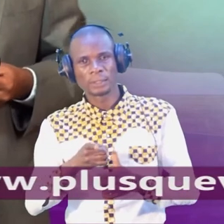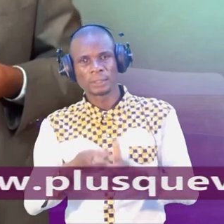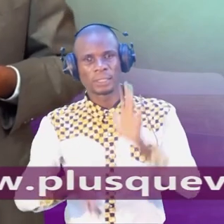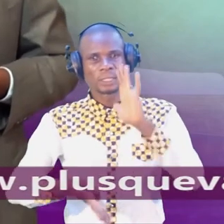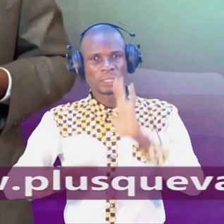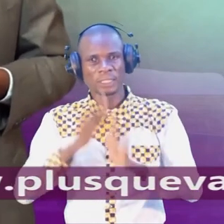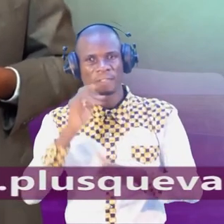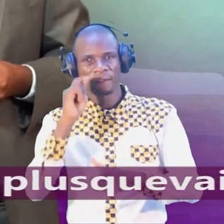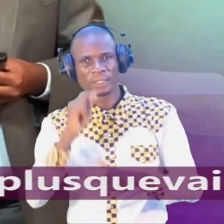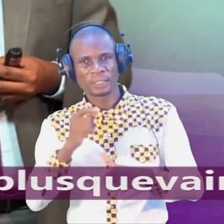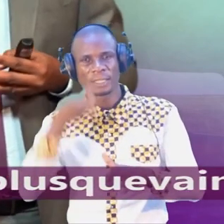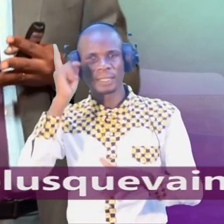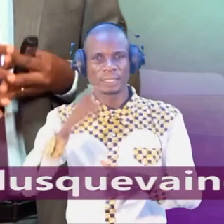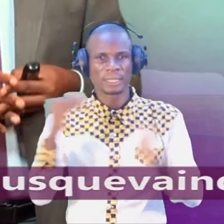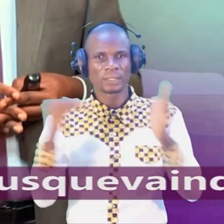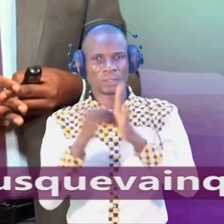Zaburi